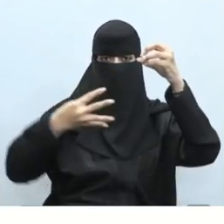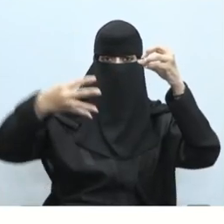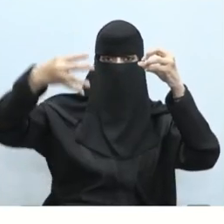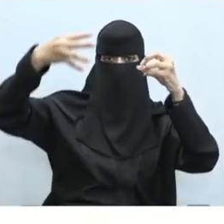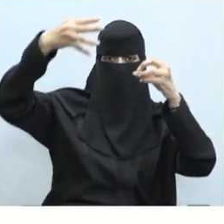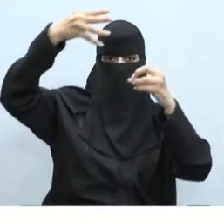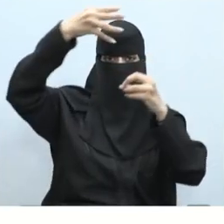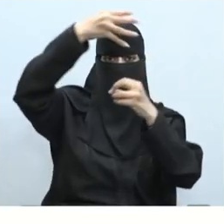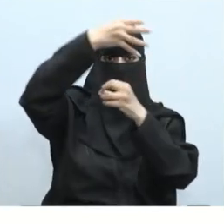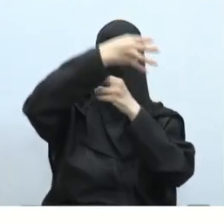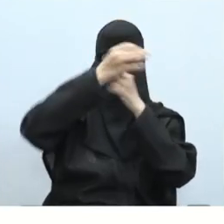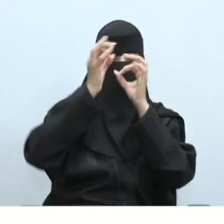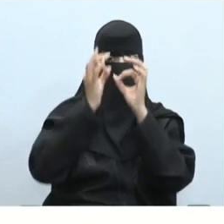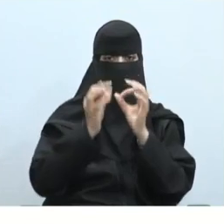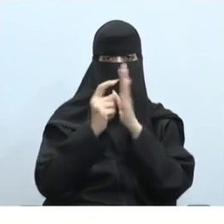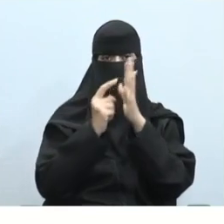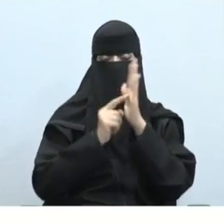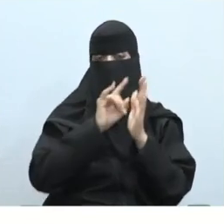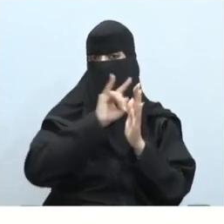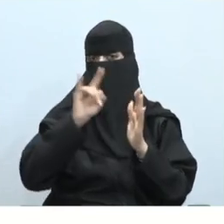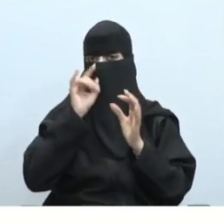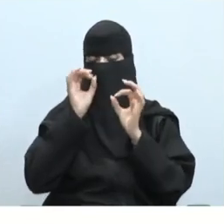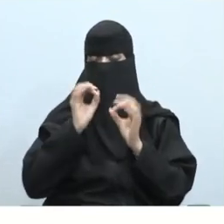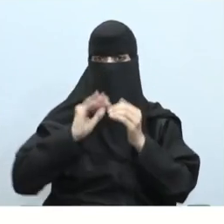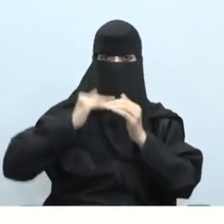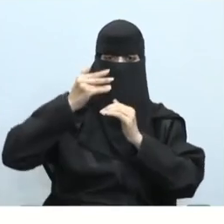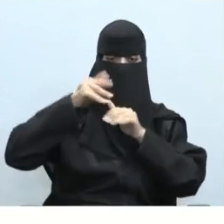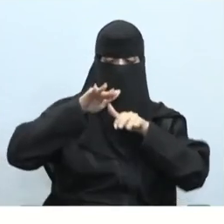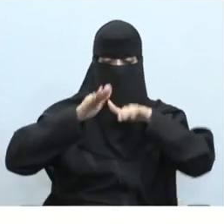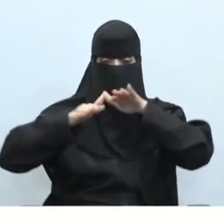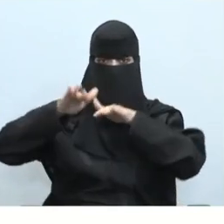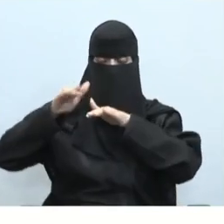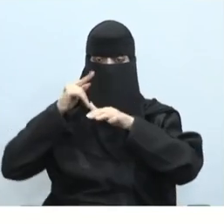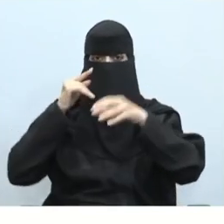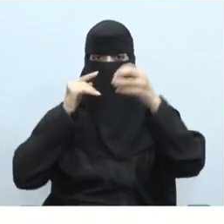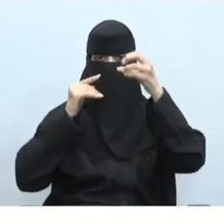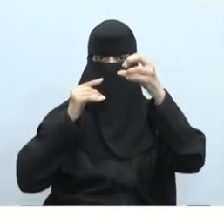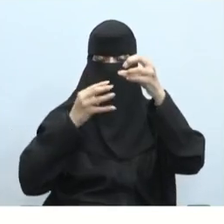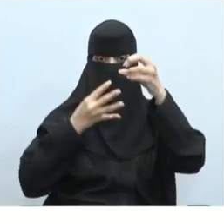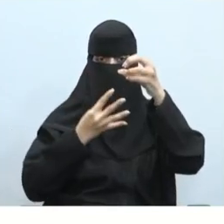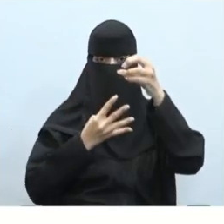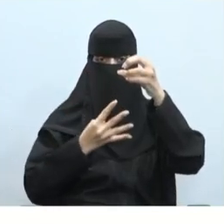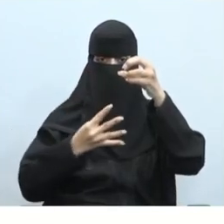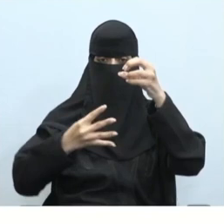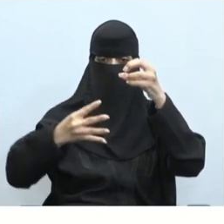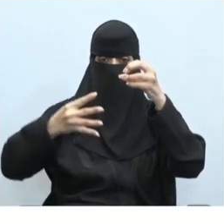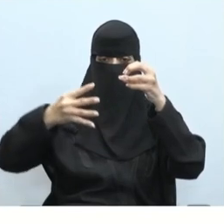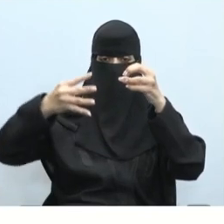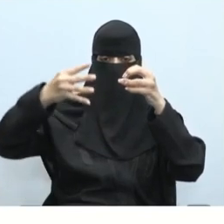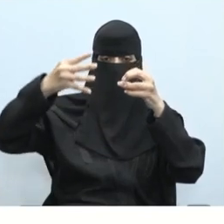محكم لا يعتريه الخلل اي تدور بمسار